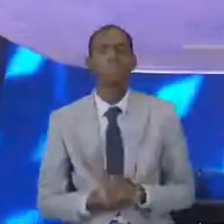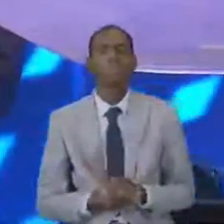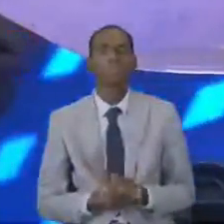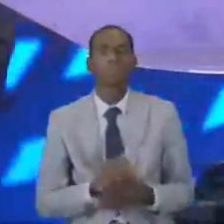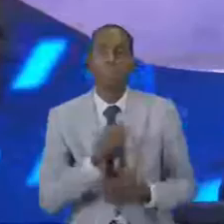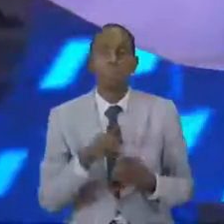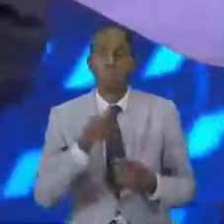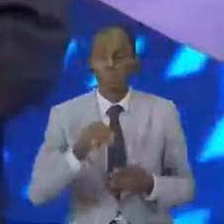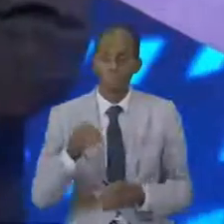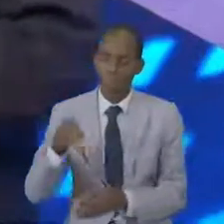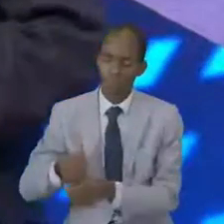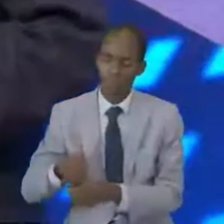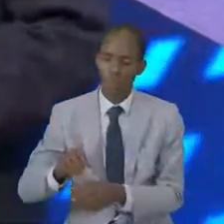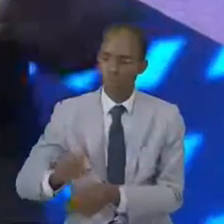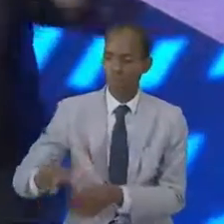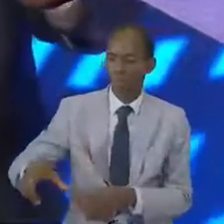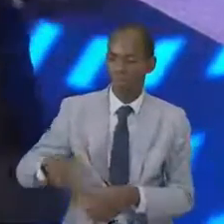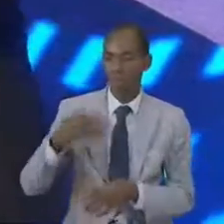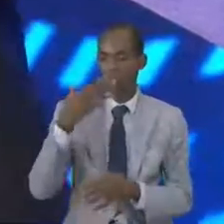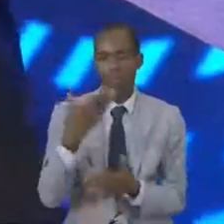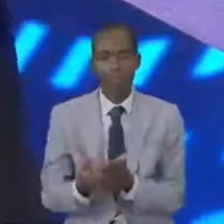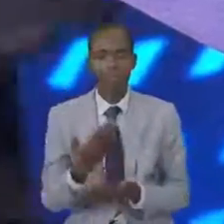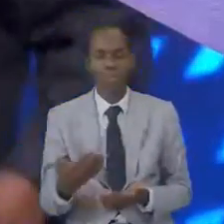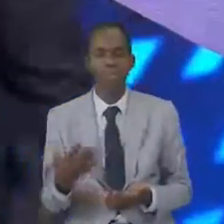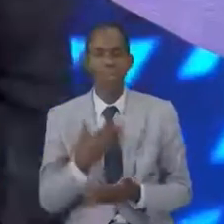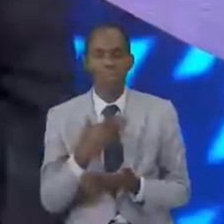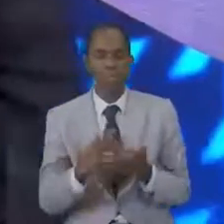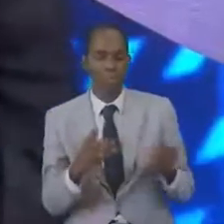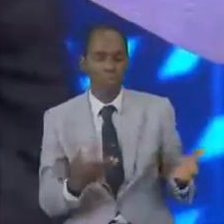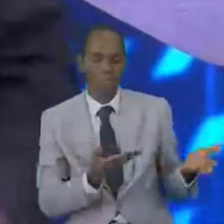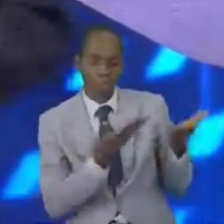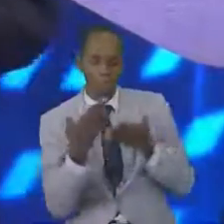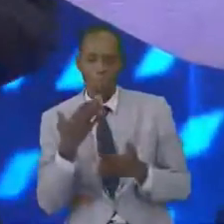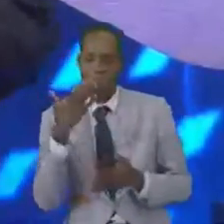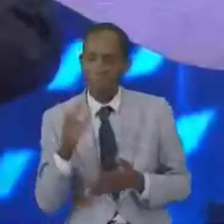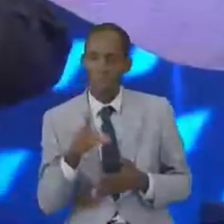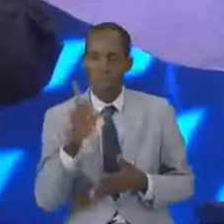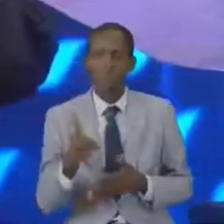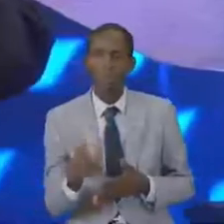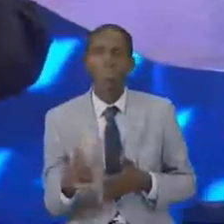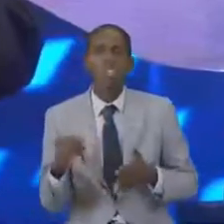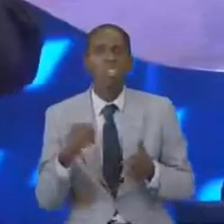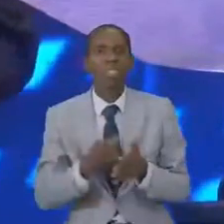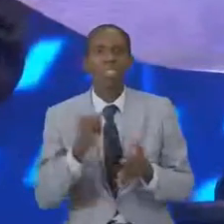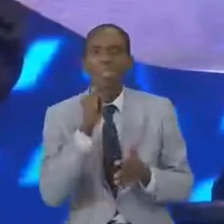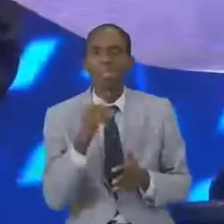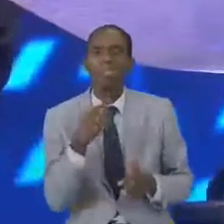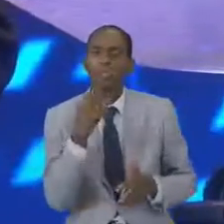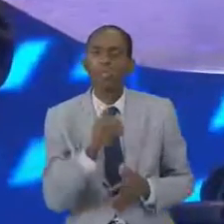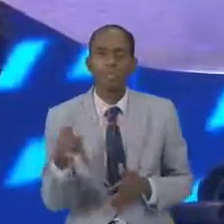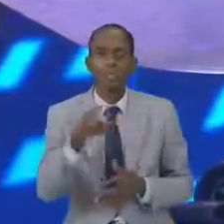lorsque vous semez les bonnes semences et que quelqu'un vienne semer de livrer il se